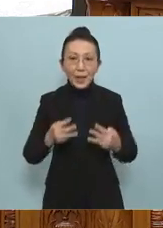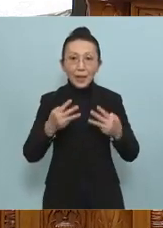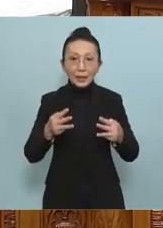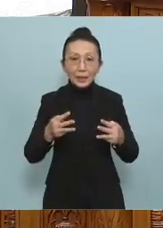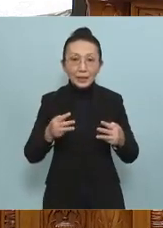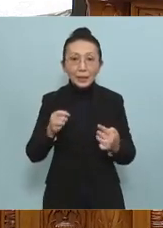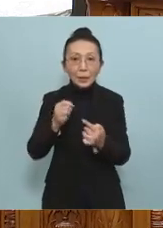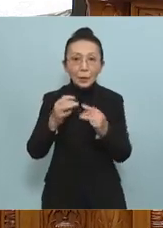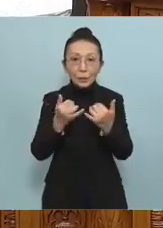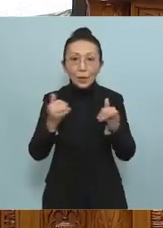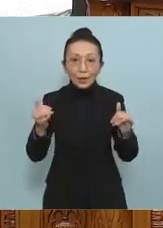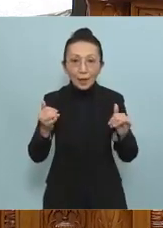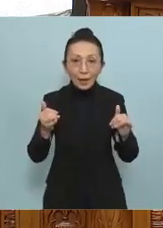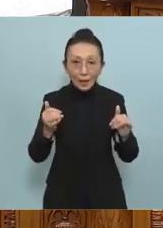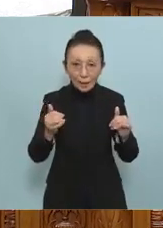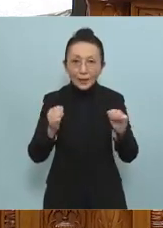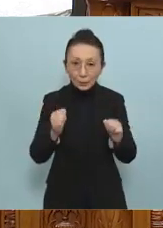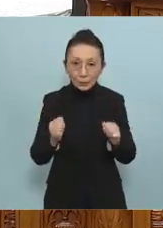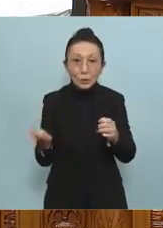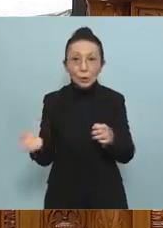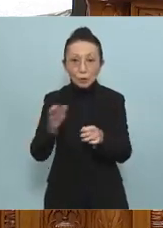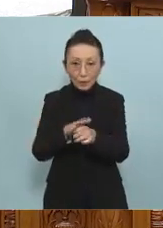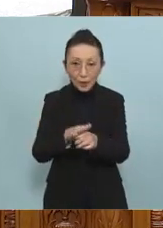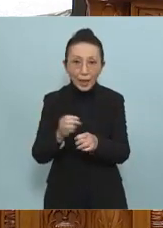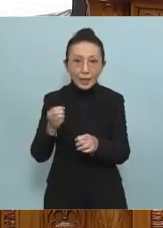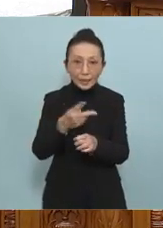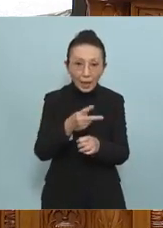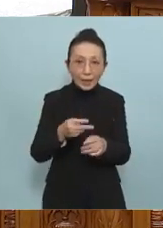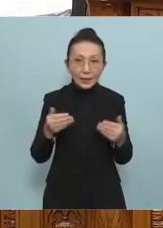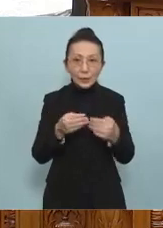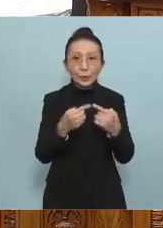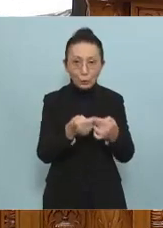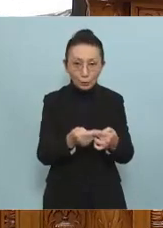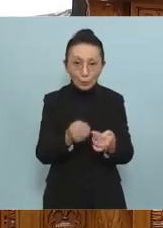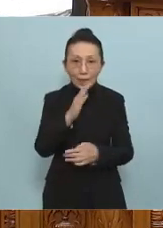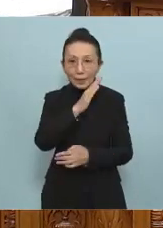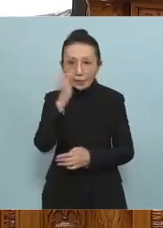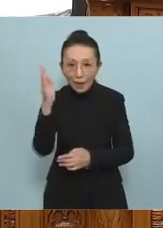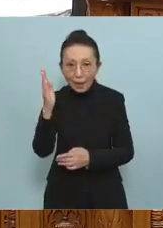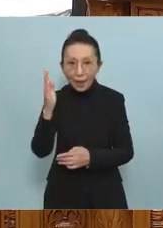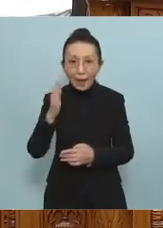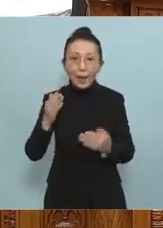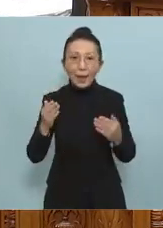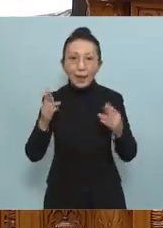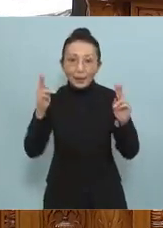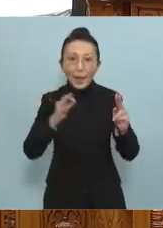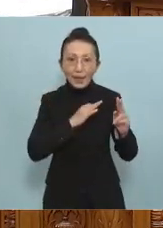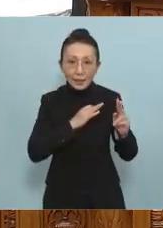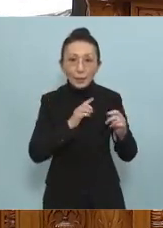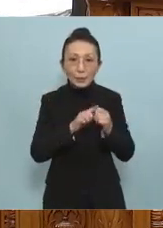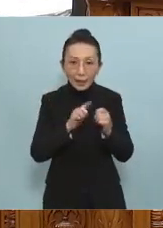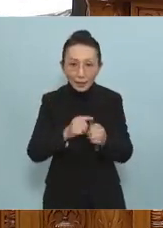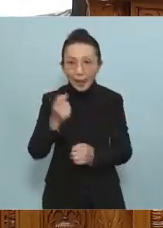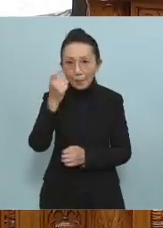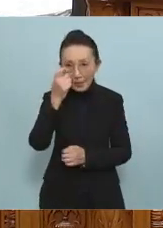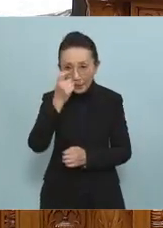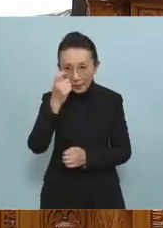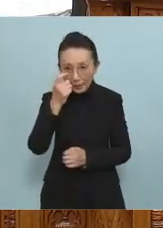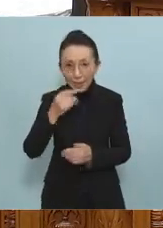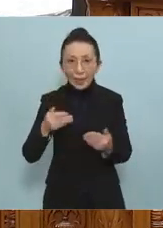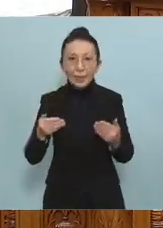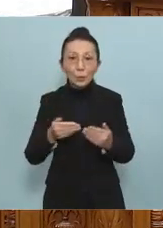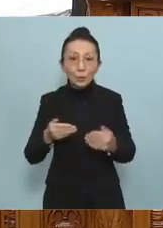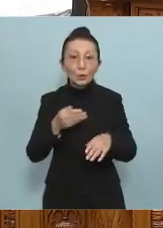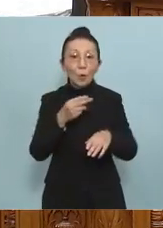雇用の方を含め、再就職や正社員化に向けた学び直しや職業訓練の支援を強力